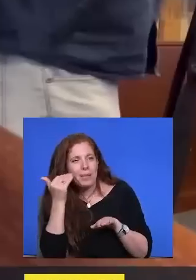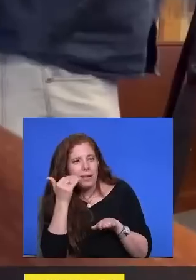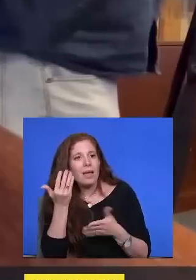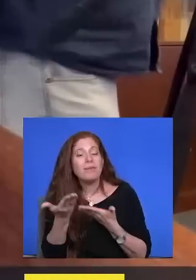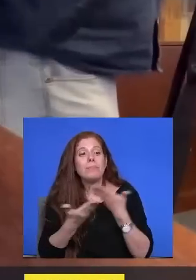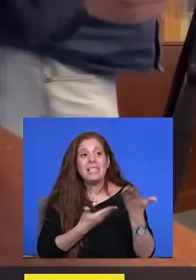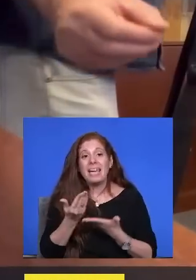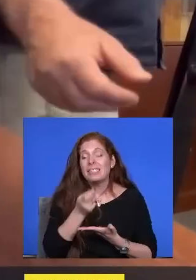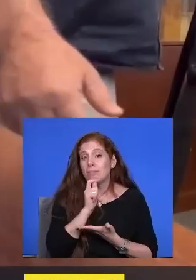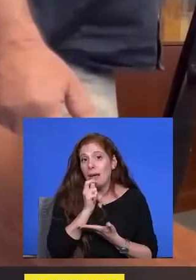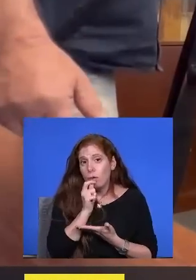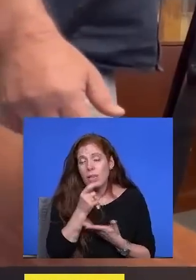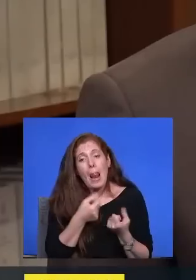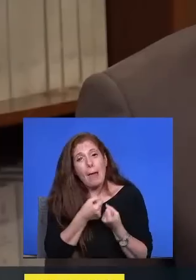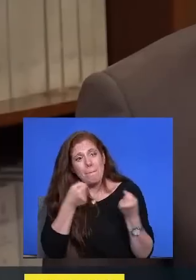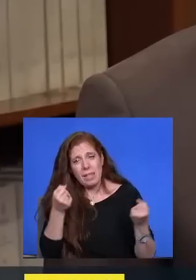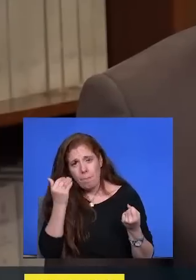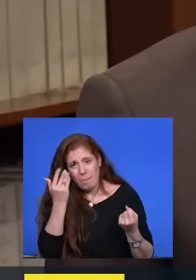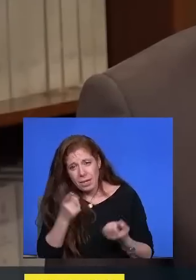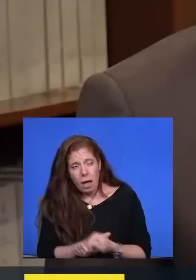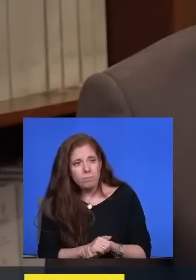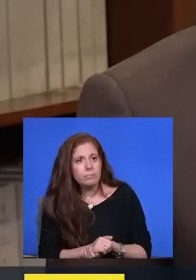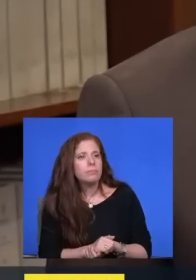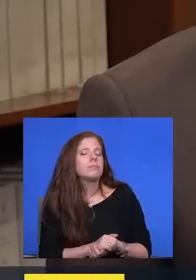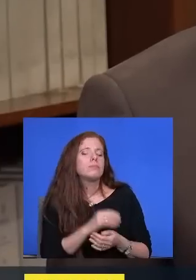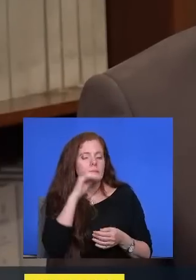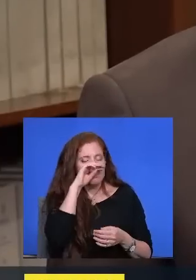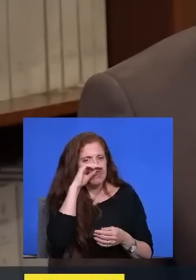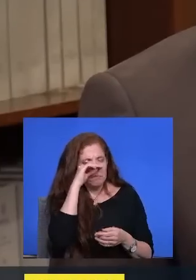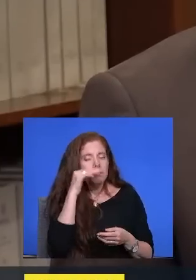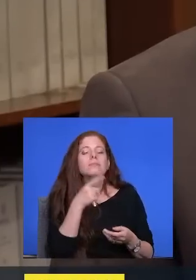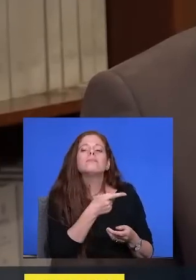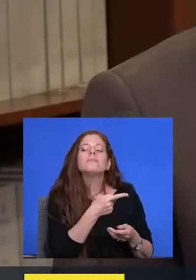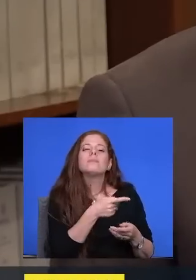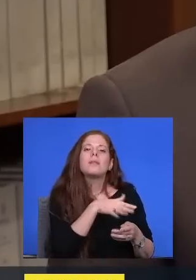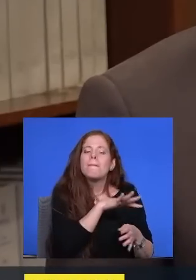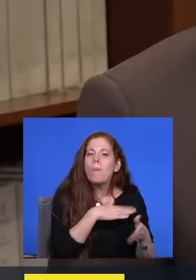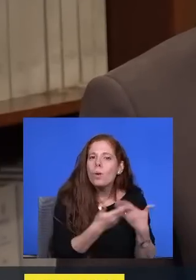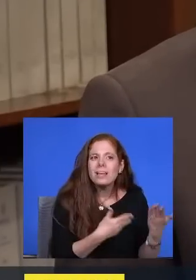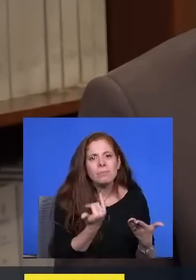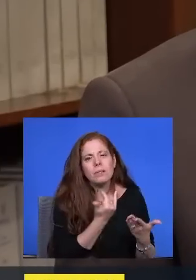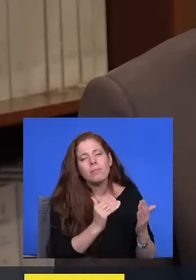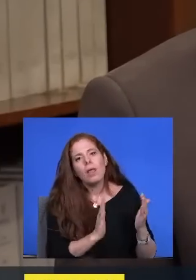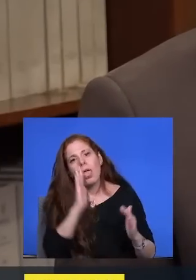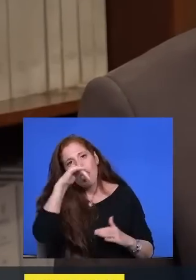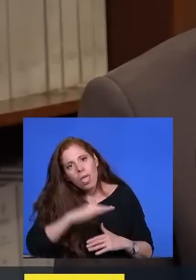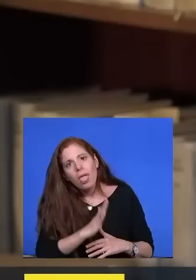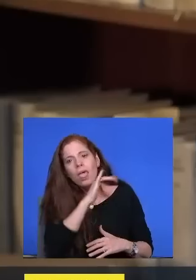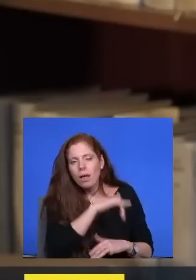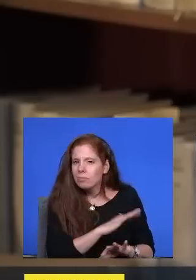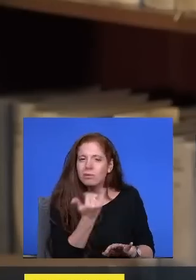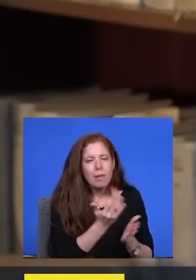בלעדי למתיחות עם אמריקה. מערכות היחסים תמיד היו להם עליות, ירידות, אבל אני יכול